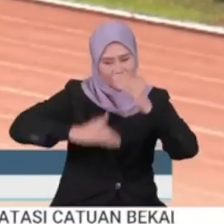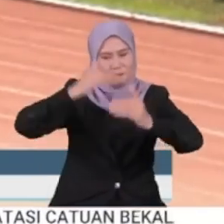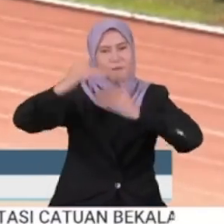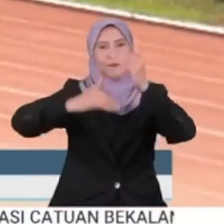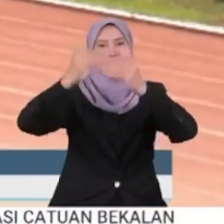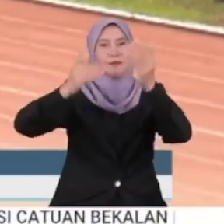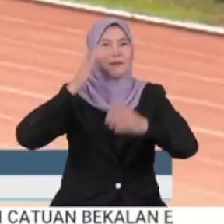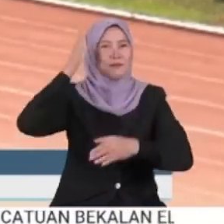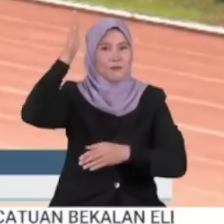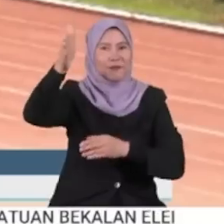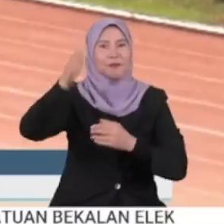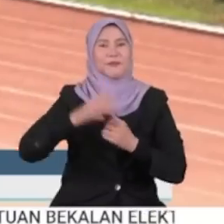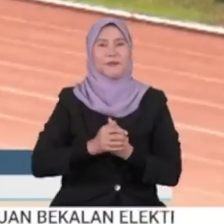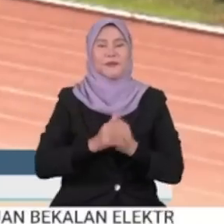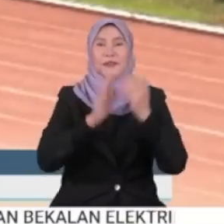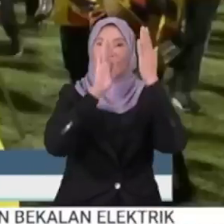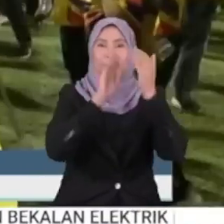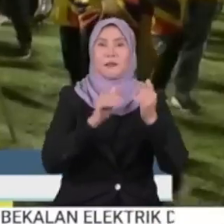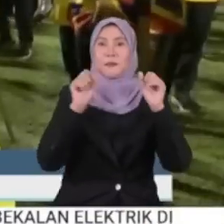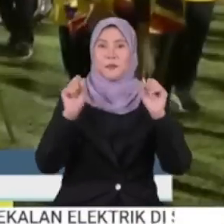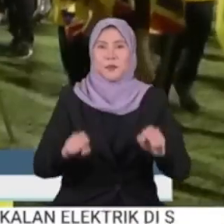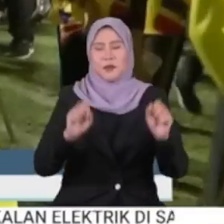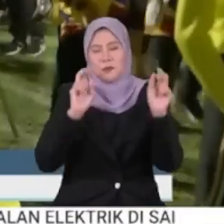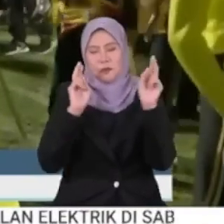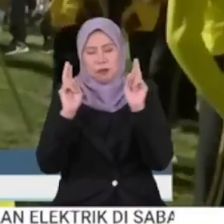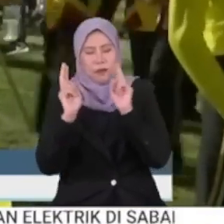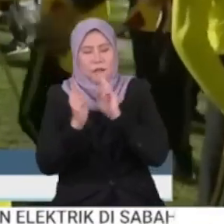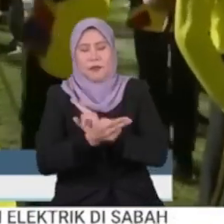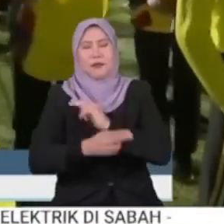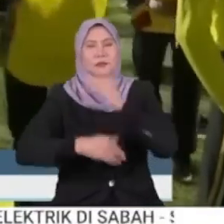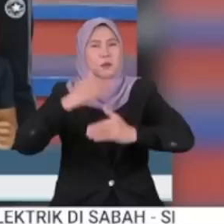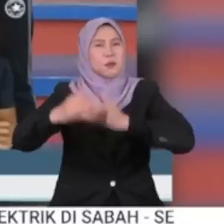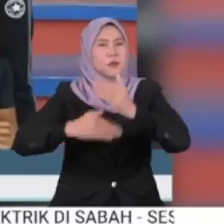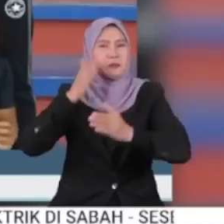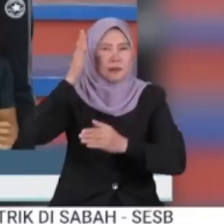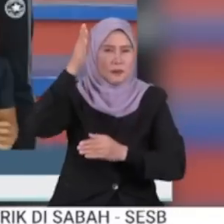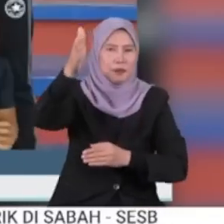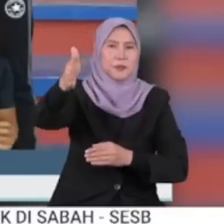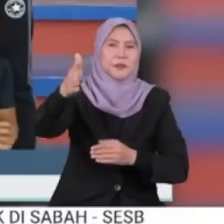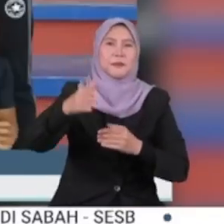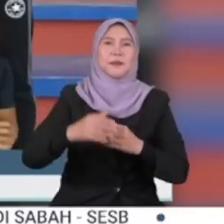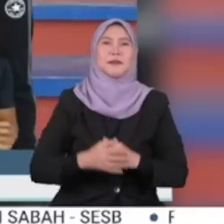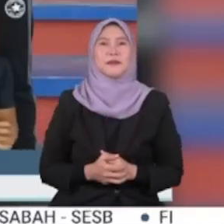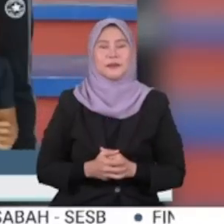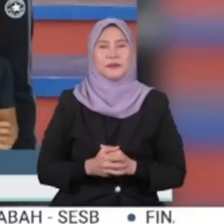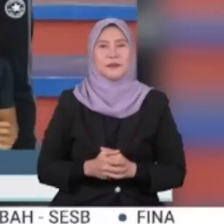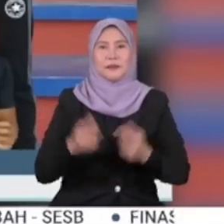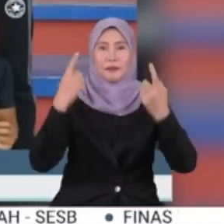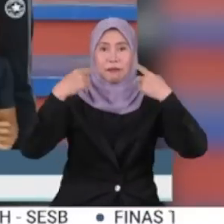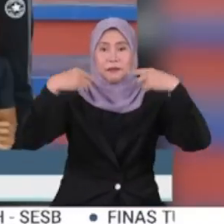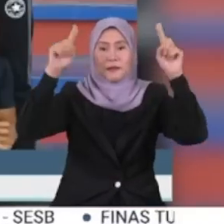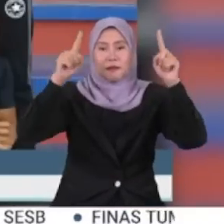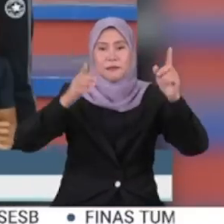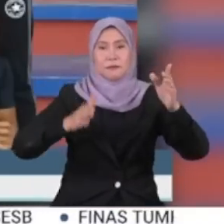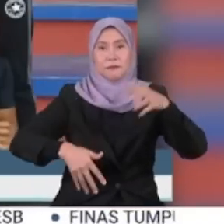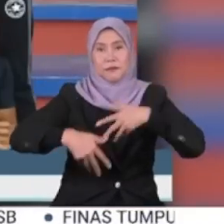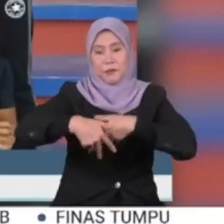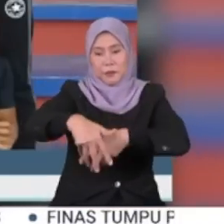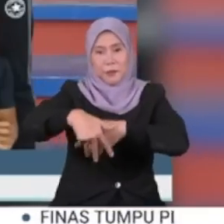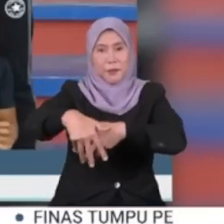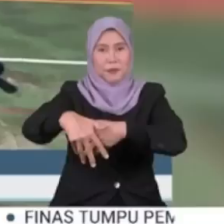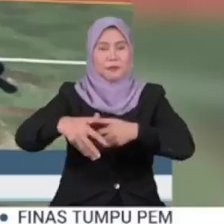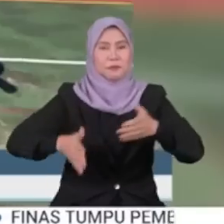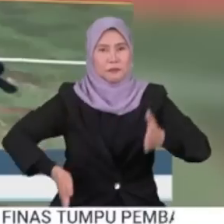lagi. Kami harap kami dapat berubah dan terus maju ke depan lagi. Cinta. Selain kejayaan dalam kawal kaki,